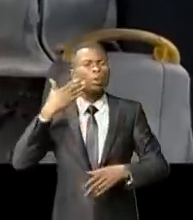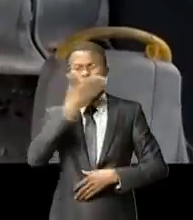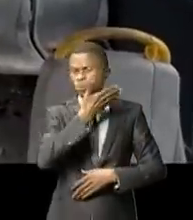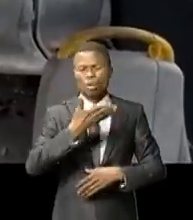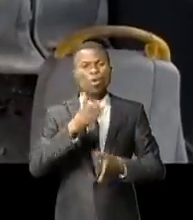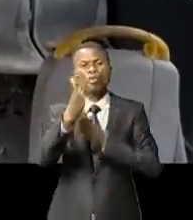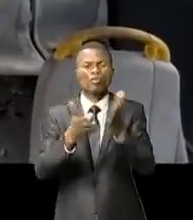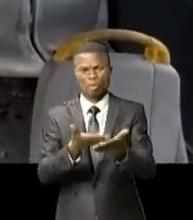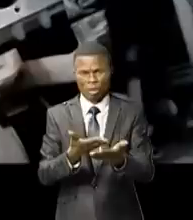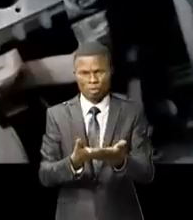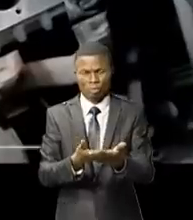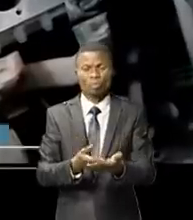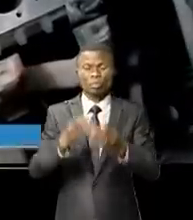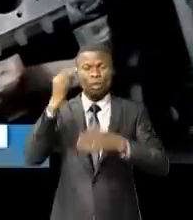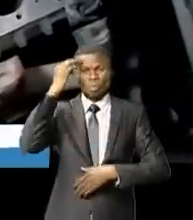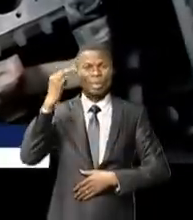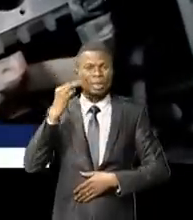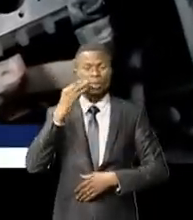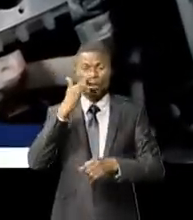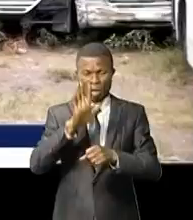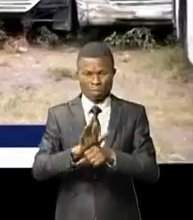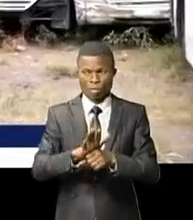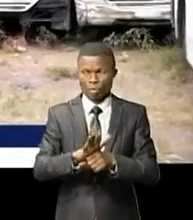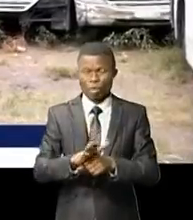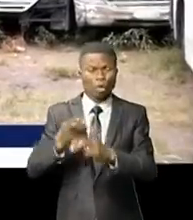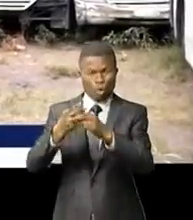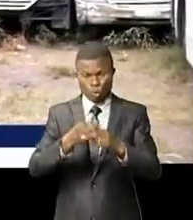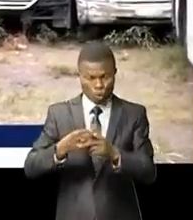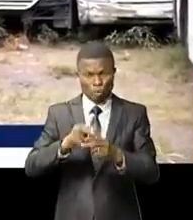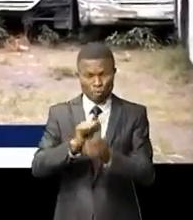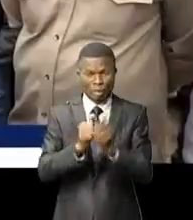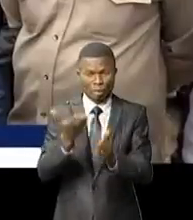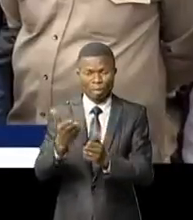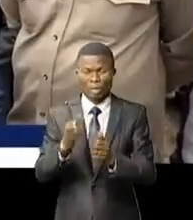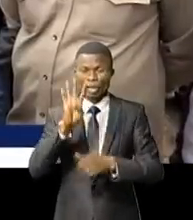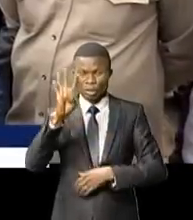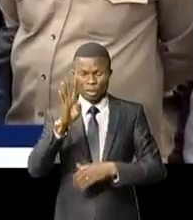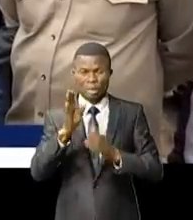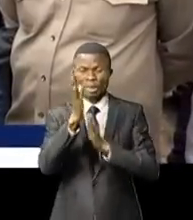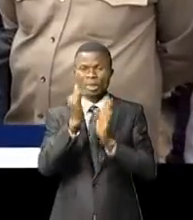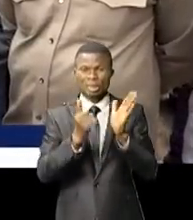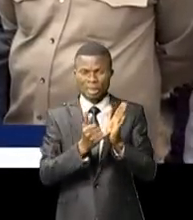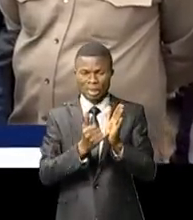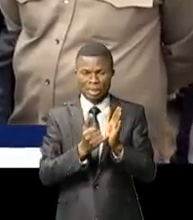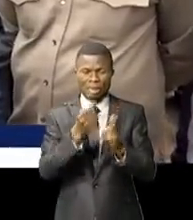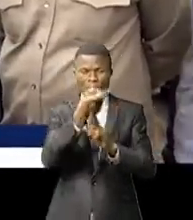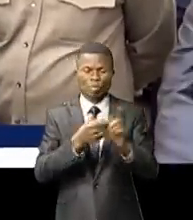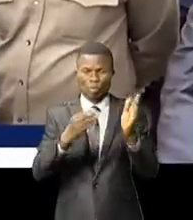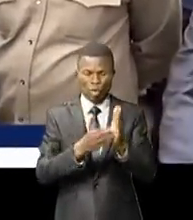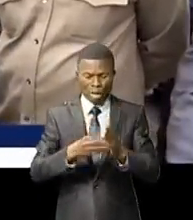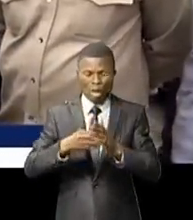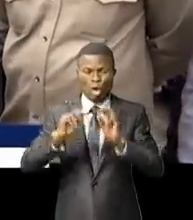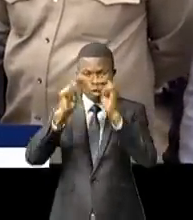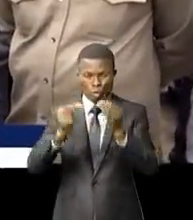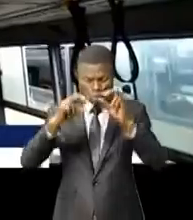ministre Chérubin Okende a promis la mise en place ce même jeudi 16 septembre d'une commission d'enquête qui